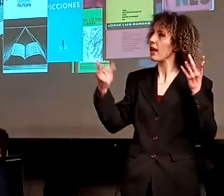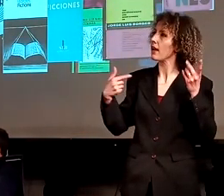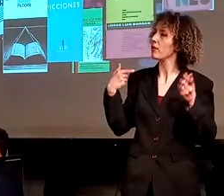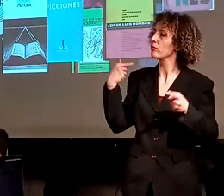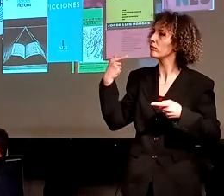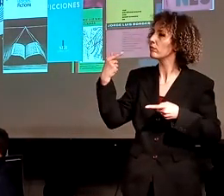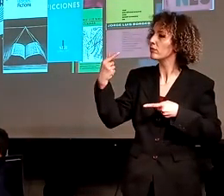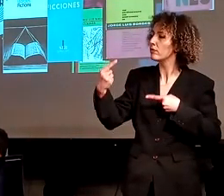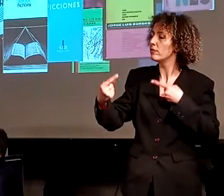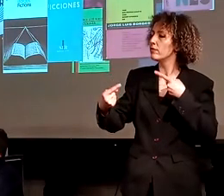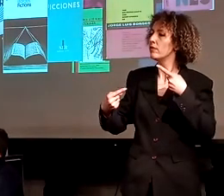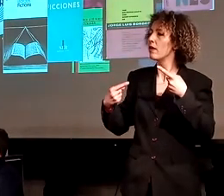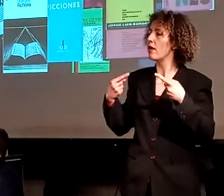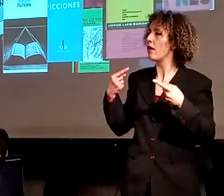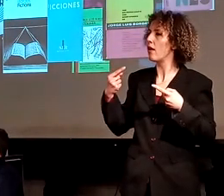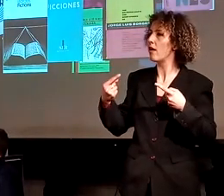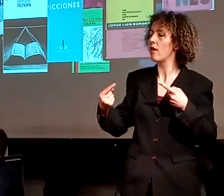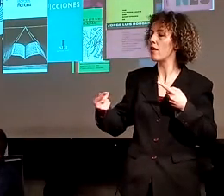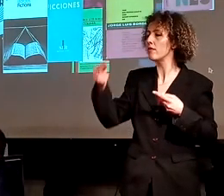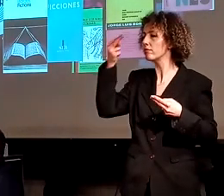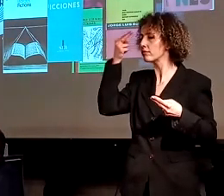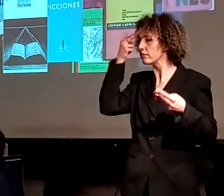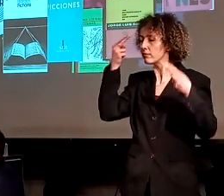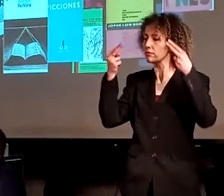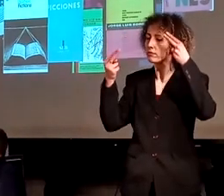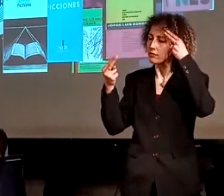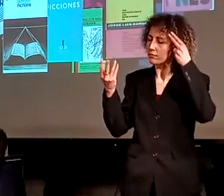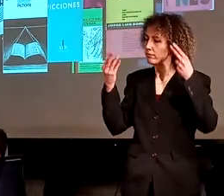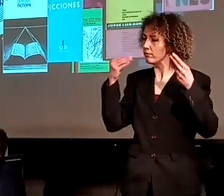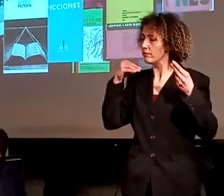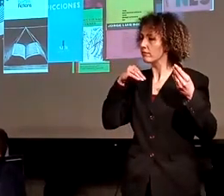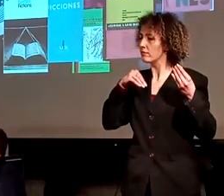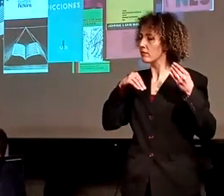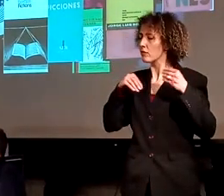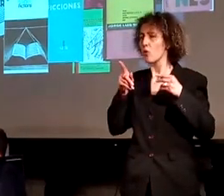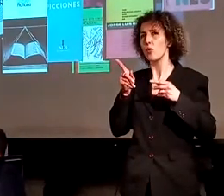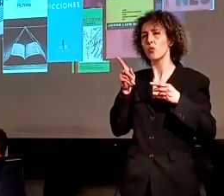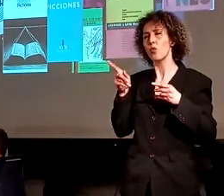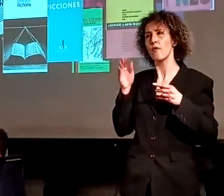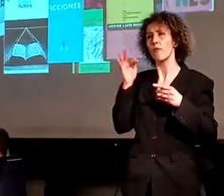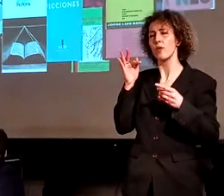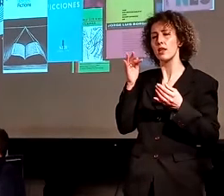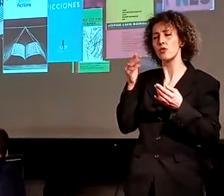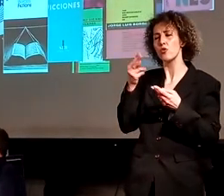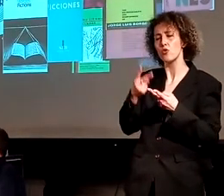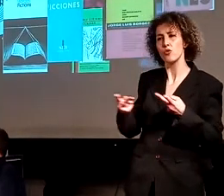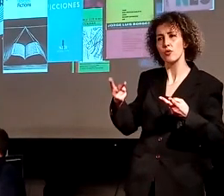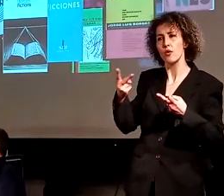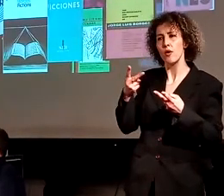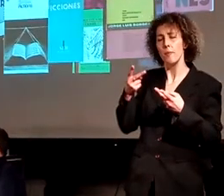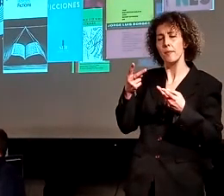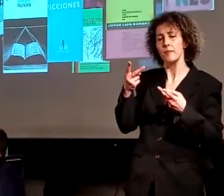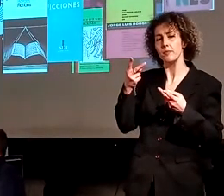questo continua immagazzinare ogni singola cosa lì non trovavi ingiusto dare il nome